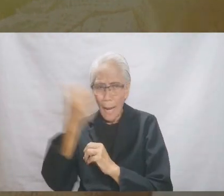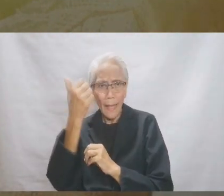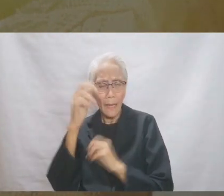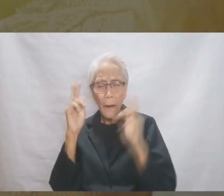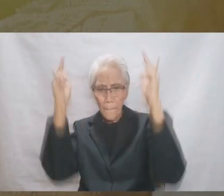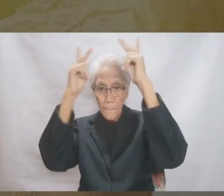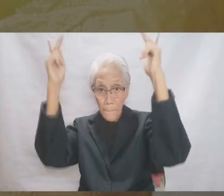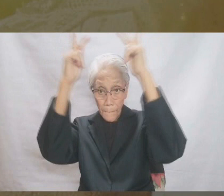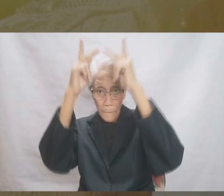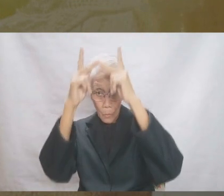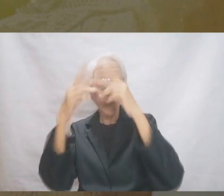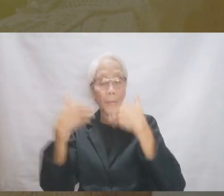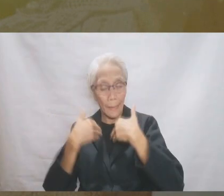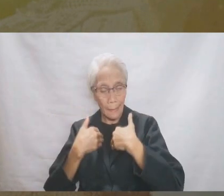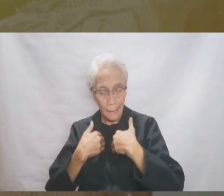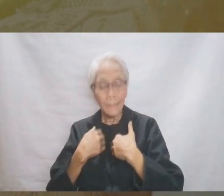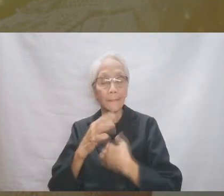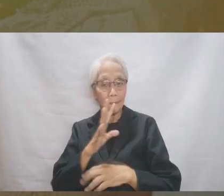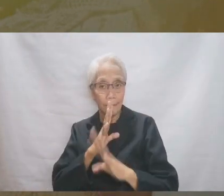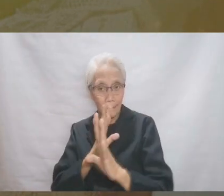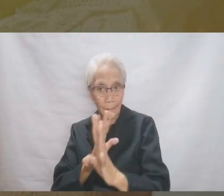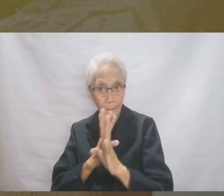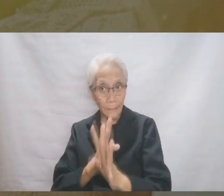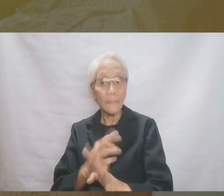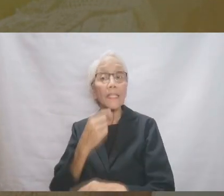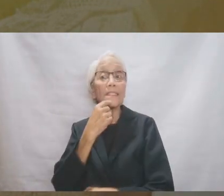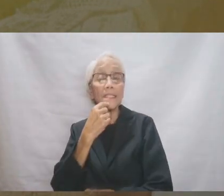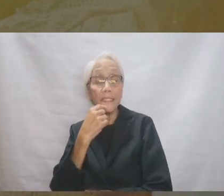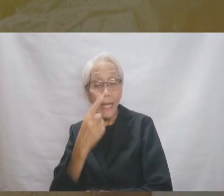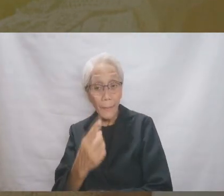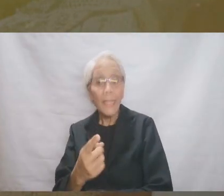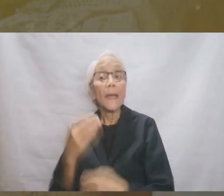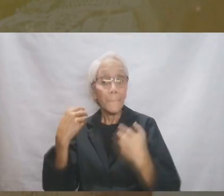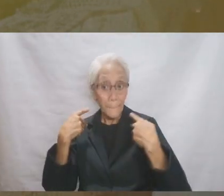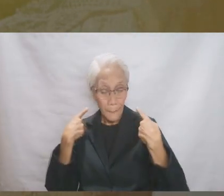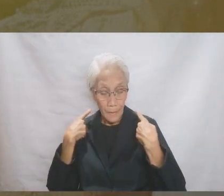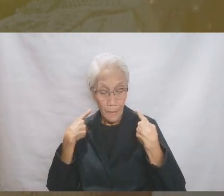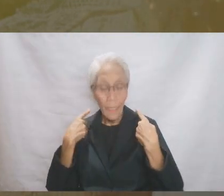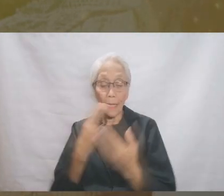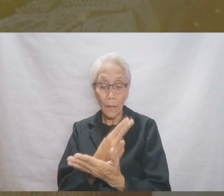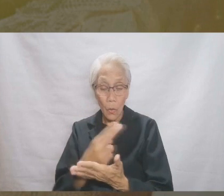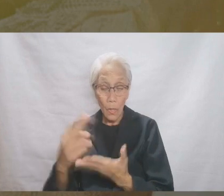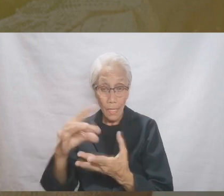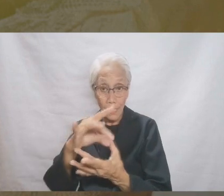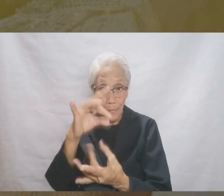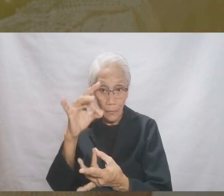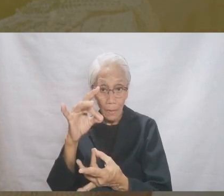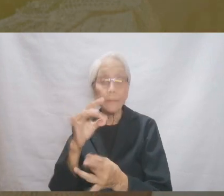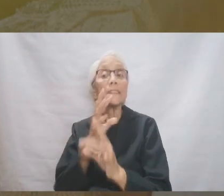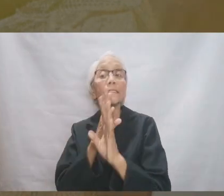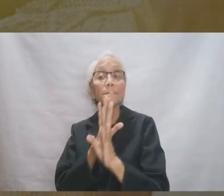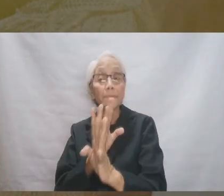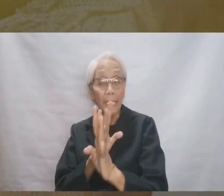alam na Pope na nag-gibberish language saying that he is possessed by the Holy